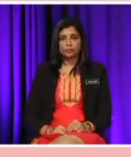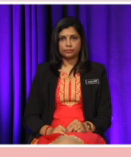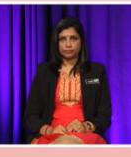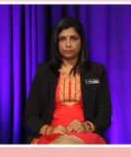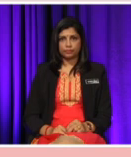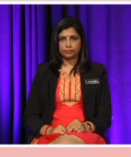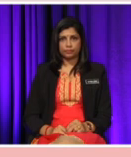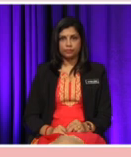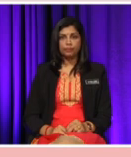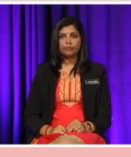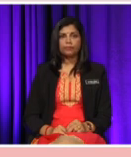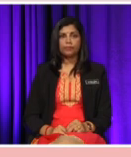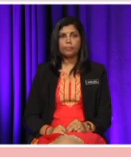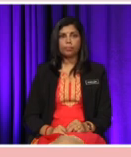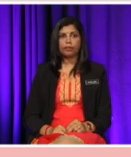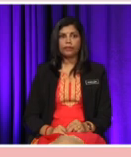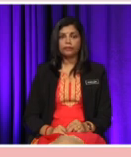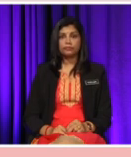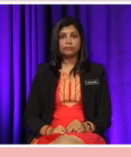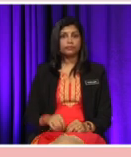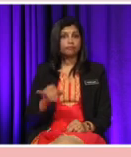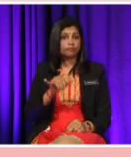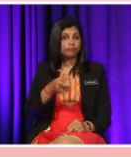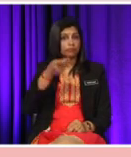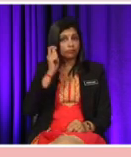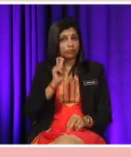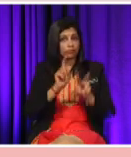rumusnya pun sama juga